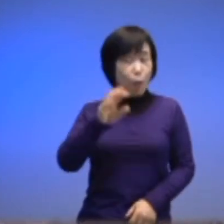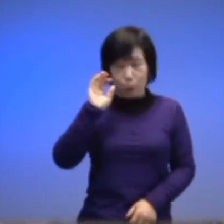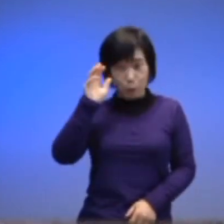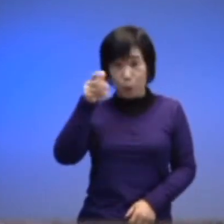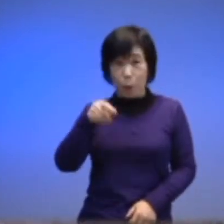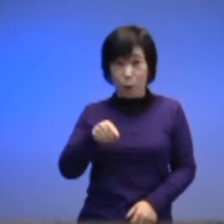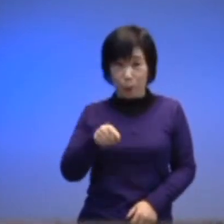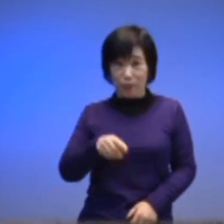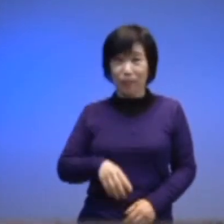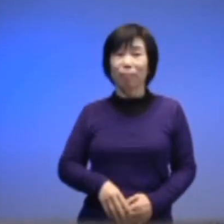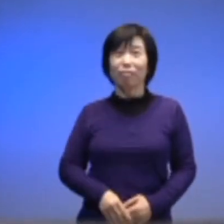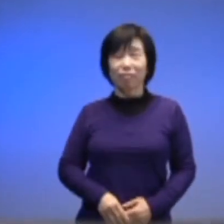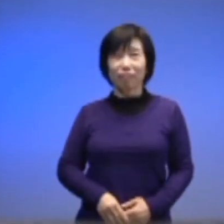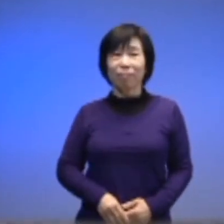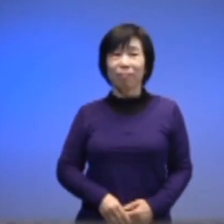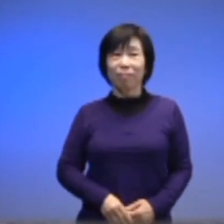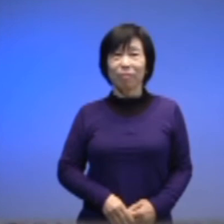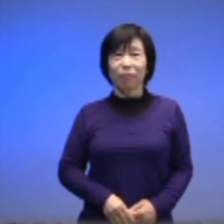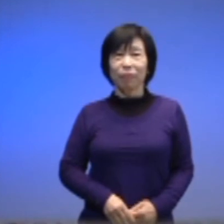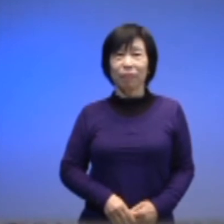しょ。